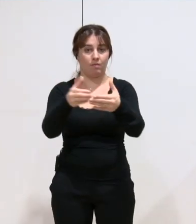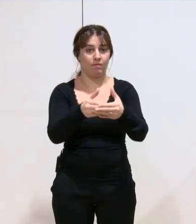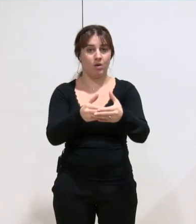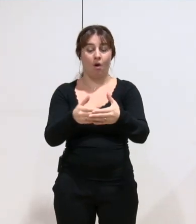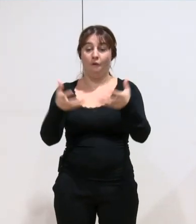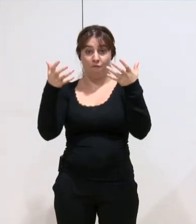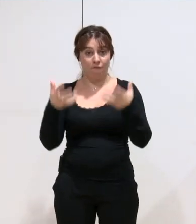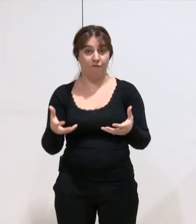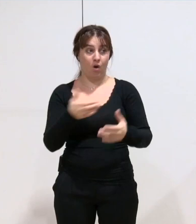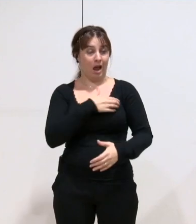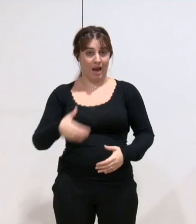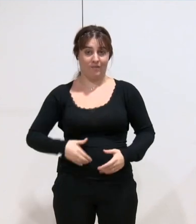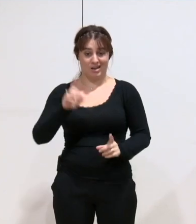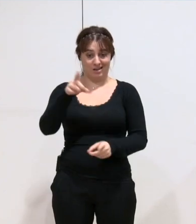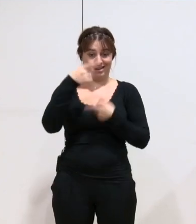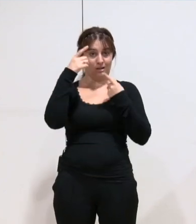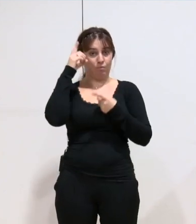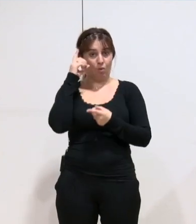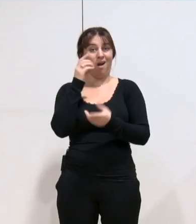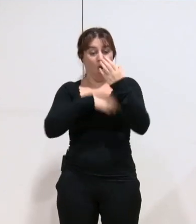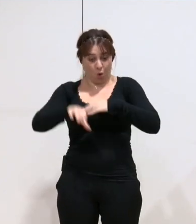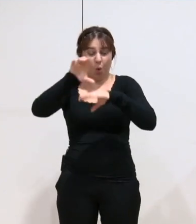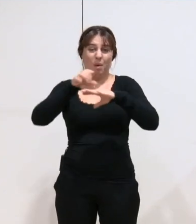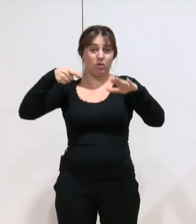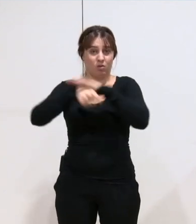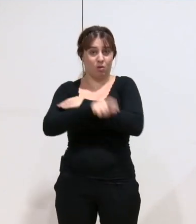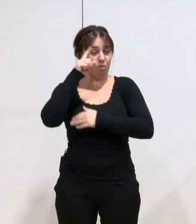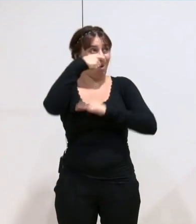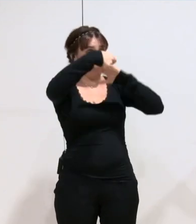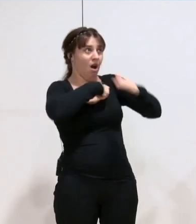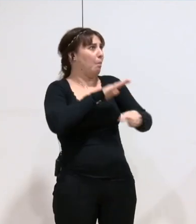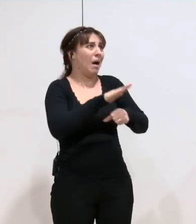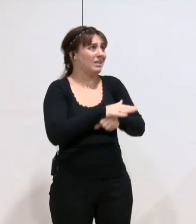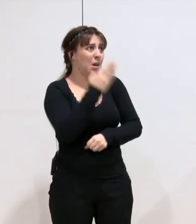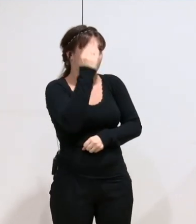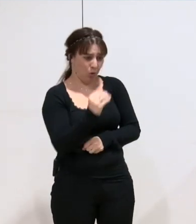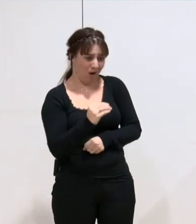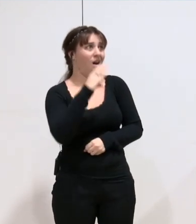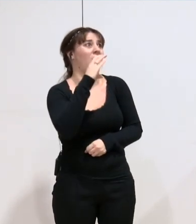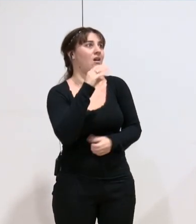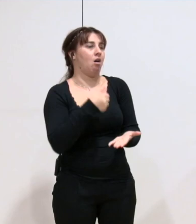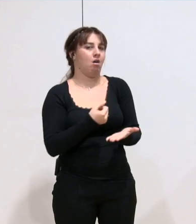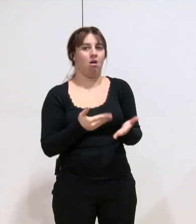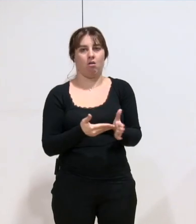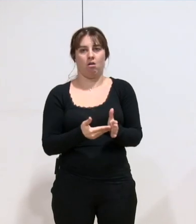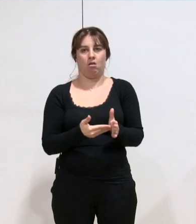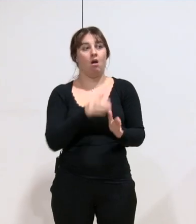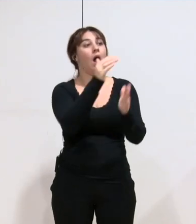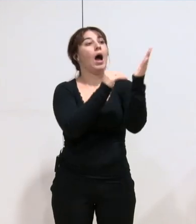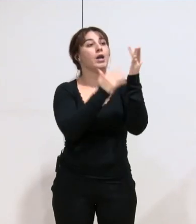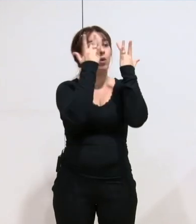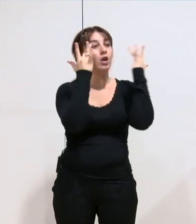demander des subventions en plus, puisque ça ne suffit pas. Et donc finalement, on se retrouve dans ce choix de l'adjoint à la culture qui dit oui ou